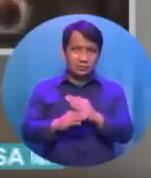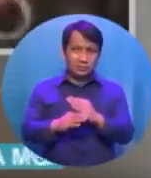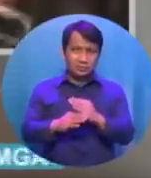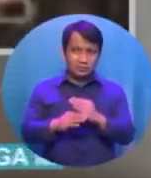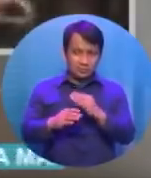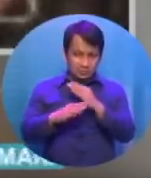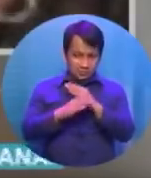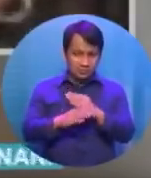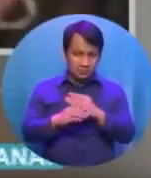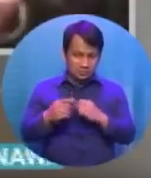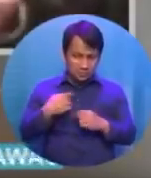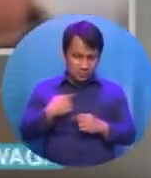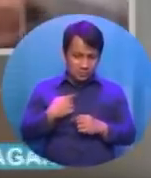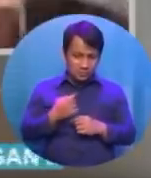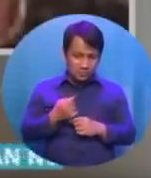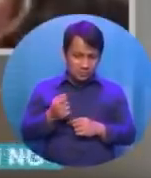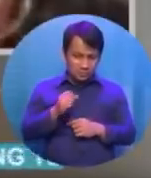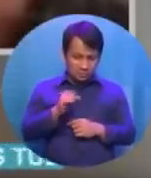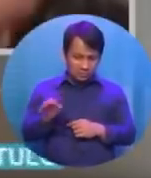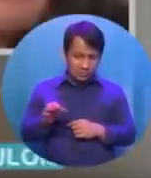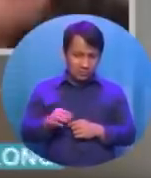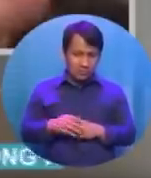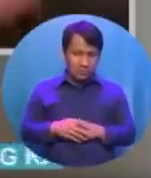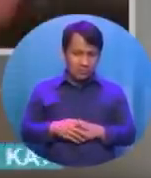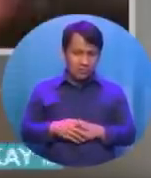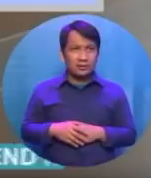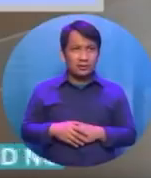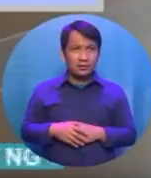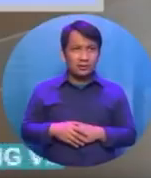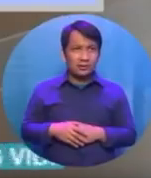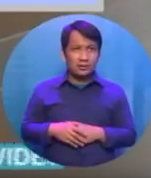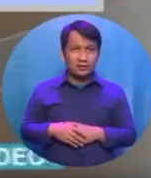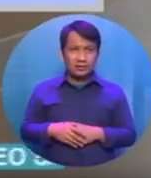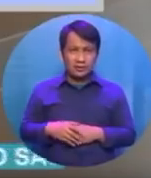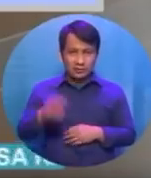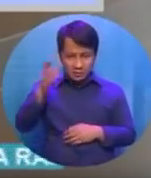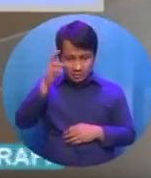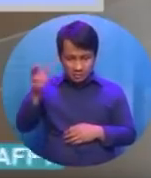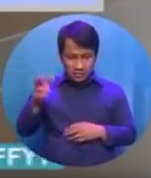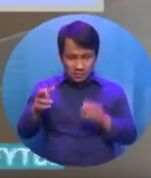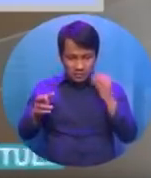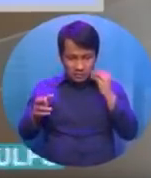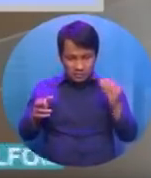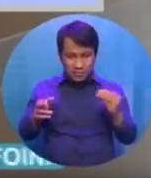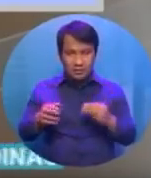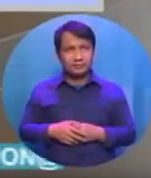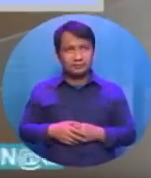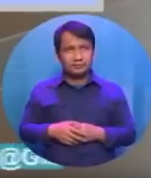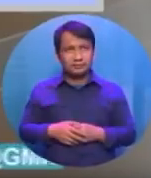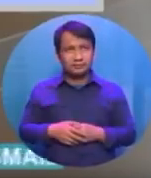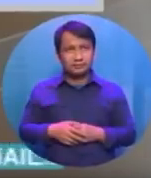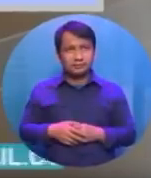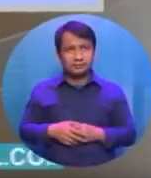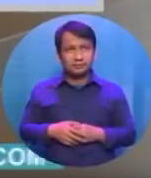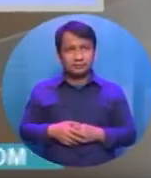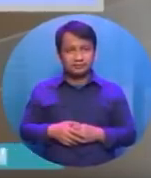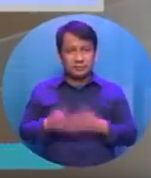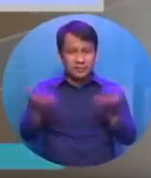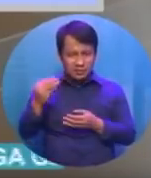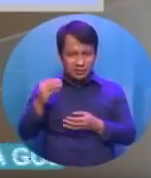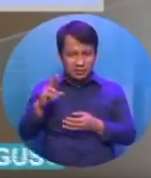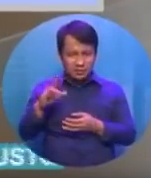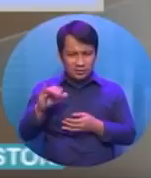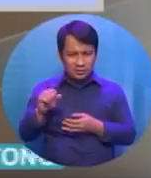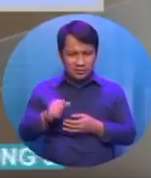nagsisirapi. Tapos nagsisirapi. Okay, ganito gagawin natin. Sir Rene, Ma'am Marilyn. Okay. Marilyn, nasaan ka